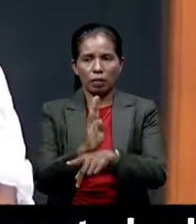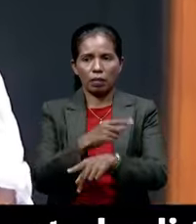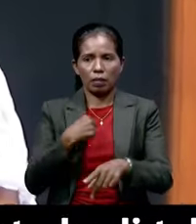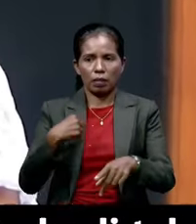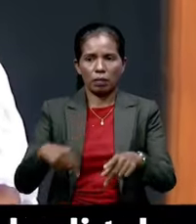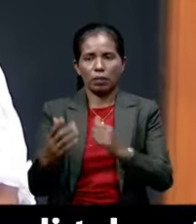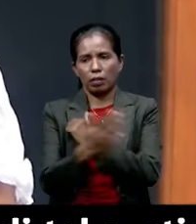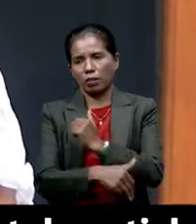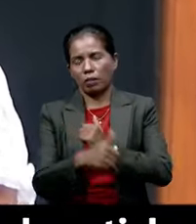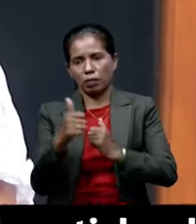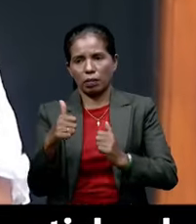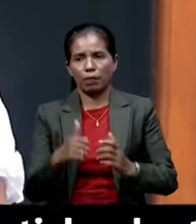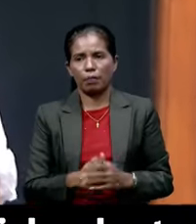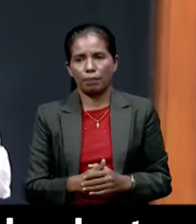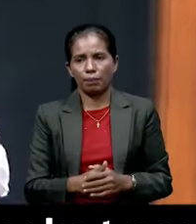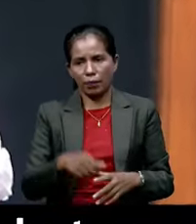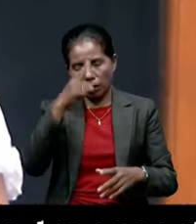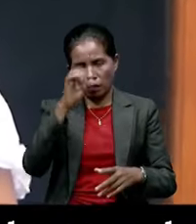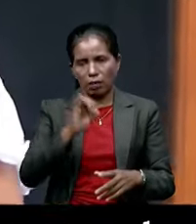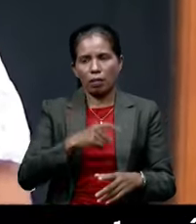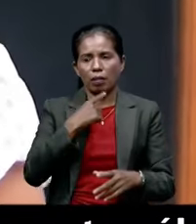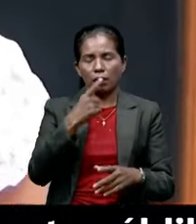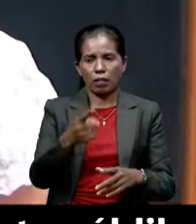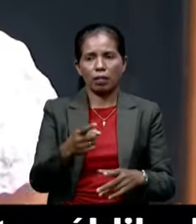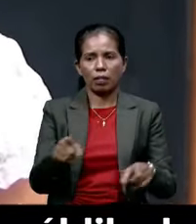liu tama sara ma wate ten sane